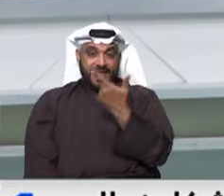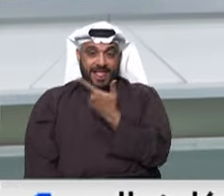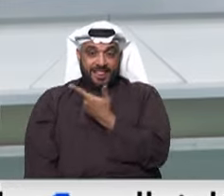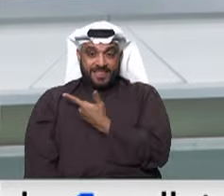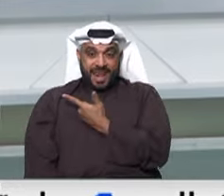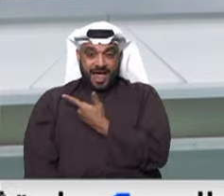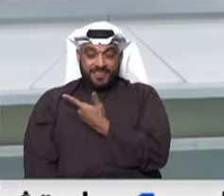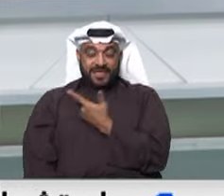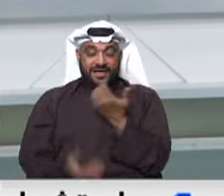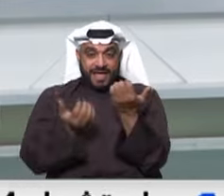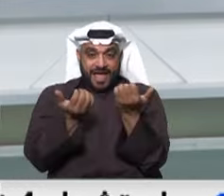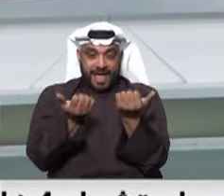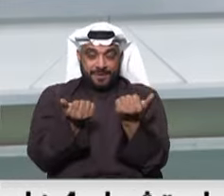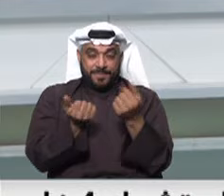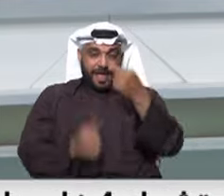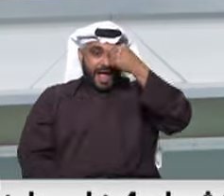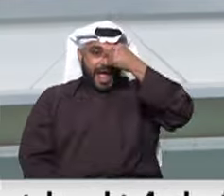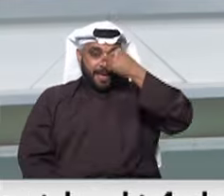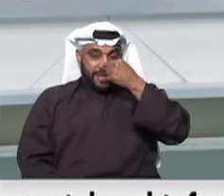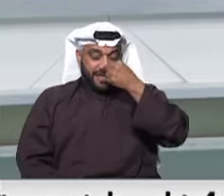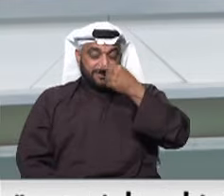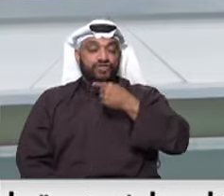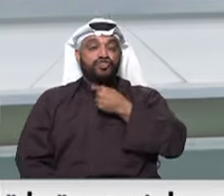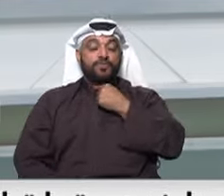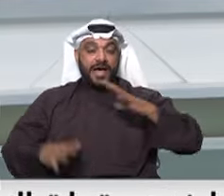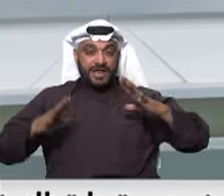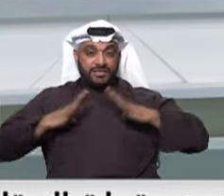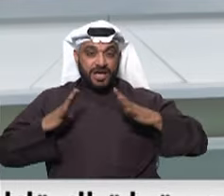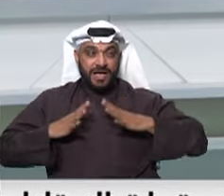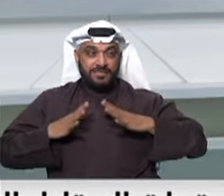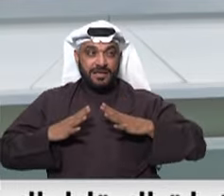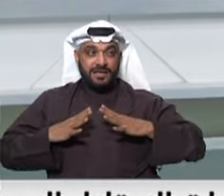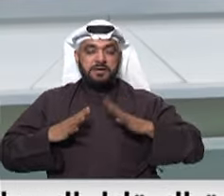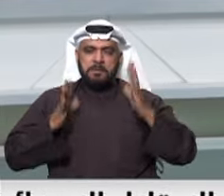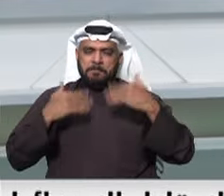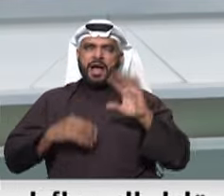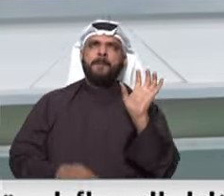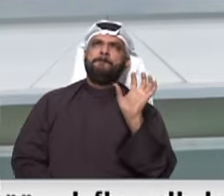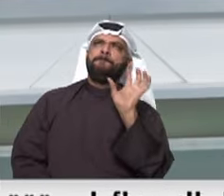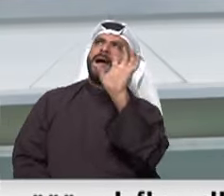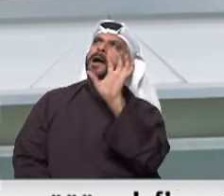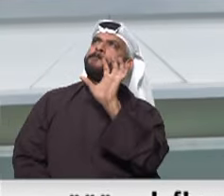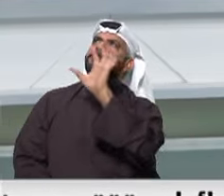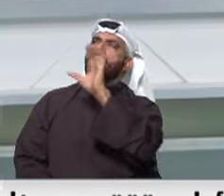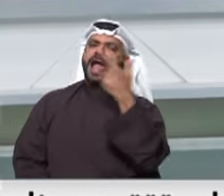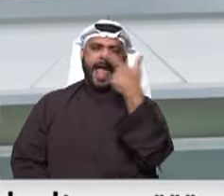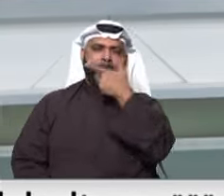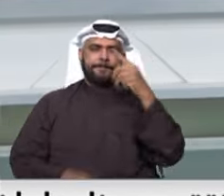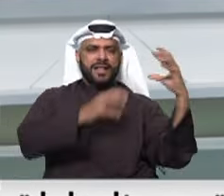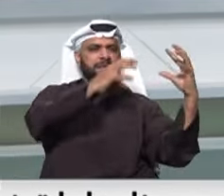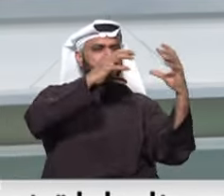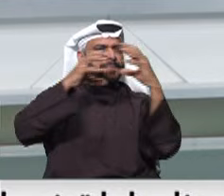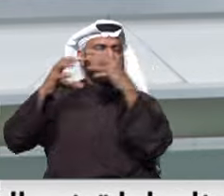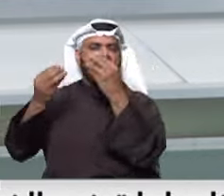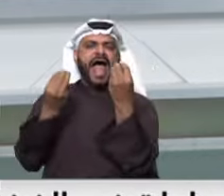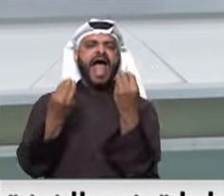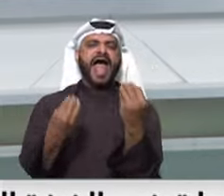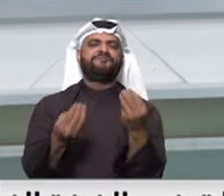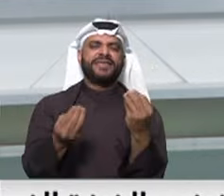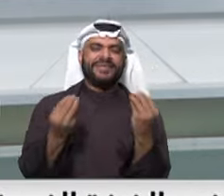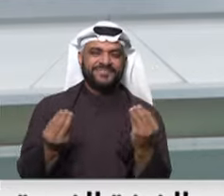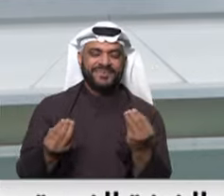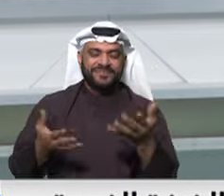الأسبوع القادم حتى عطلة نهاية الأسبوع أجواء غائمة بشكل عام إلى غائمة جزئية، رياح شمالية غربية معتدلة